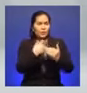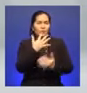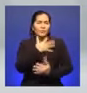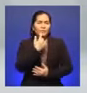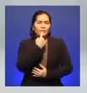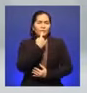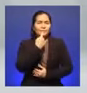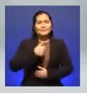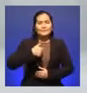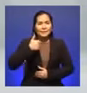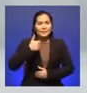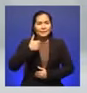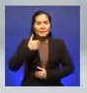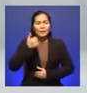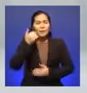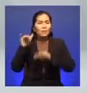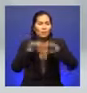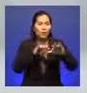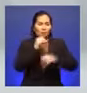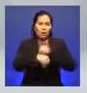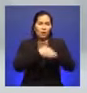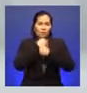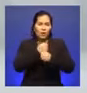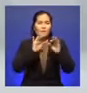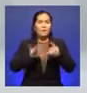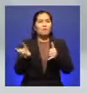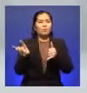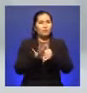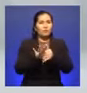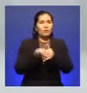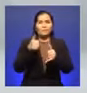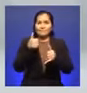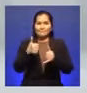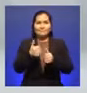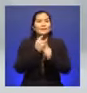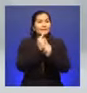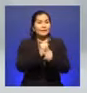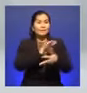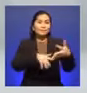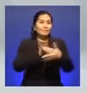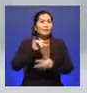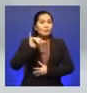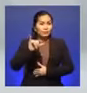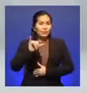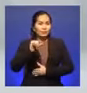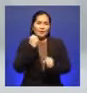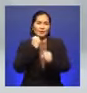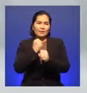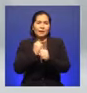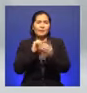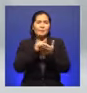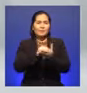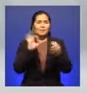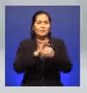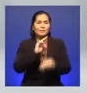รียมพร้อมเข้าสู่วัยผู้สูงอายุอย่างมีคุณภาพนะคะซึ่งสอดคล้องกับยุทธศาสตร์ของงานทันตสาธารณสุข